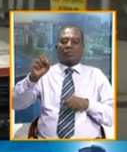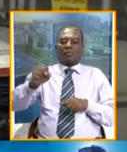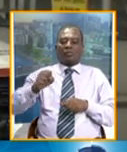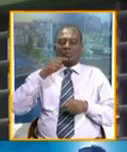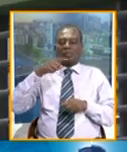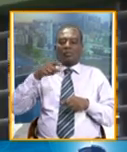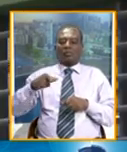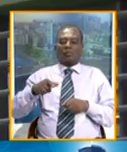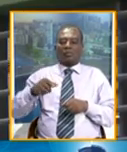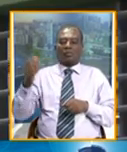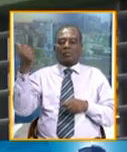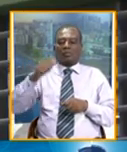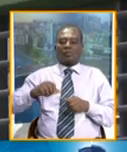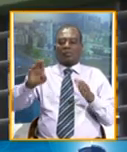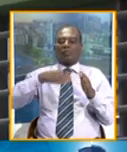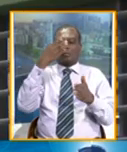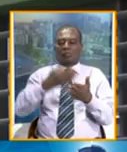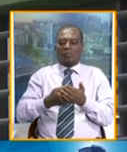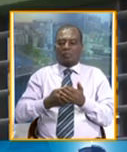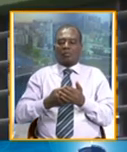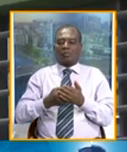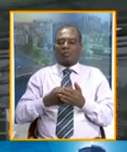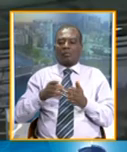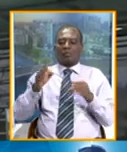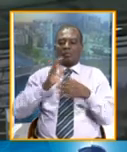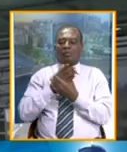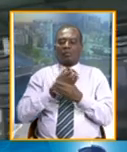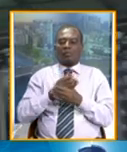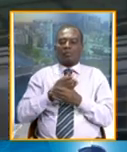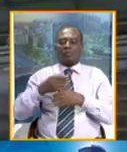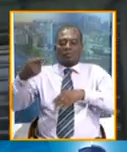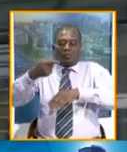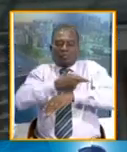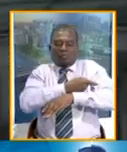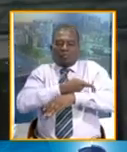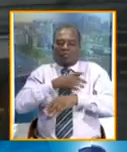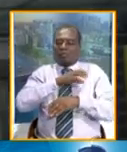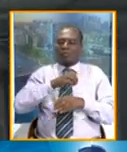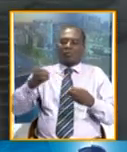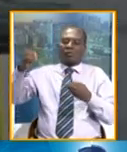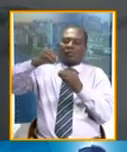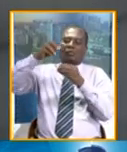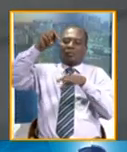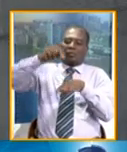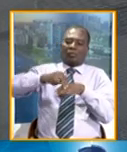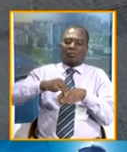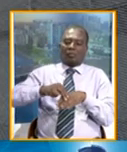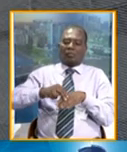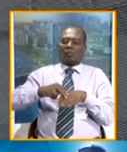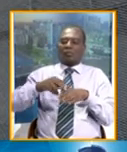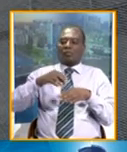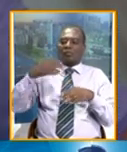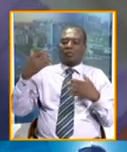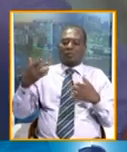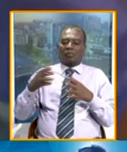ce stade aucune preuve d'un lien direct entre le vaccin AstraZeneca et l'augmentation des cas de thrombose